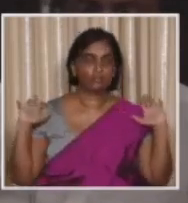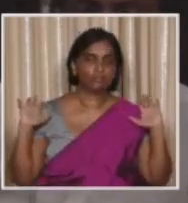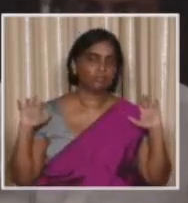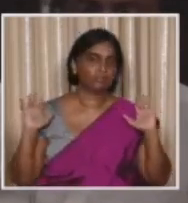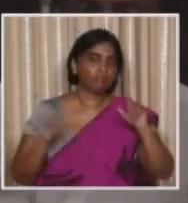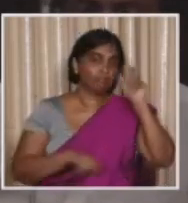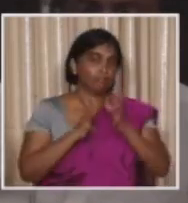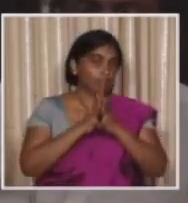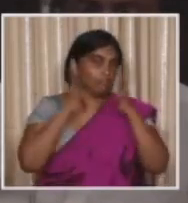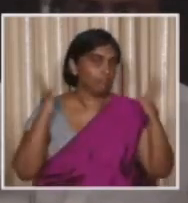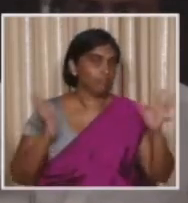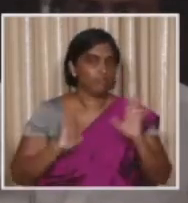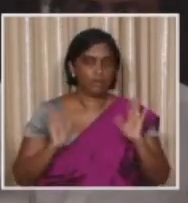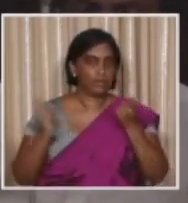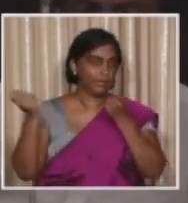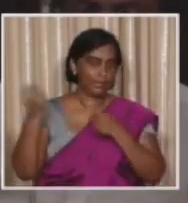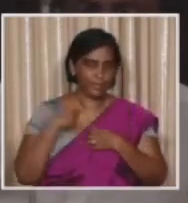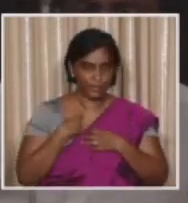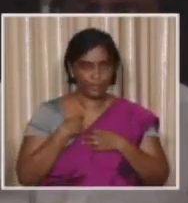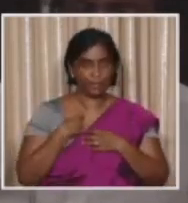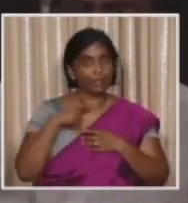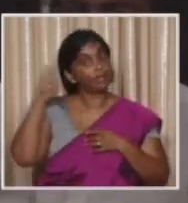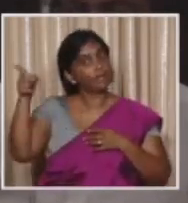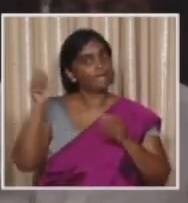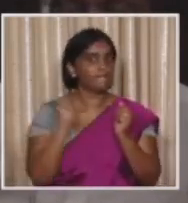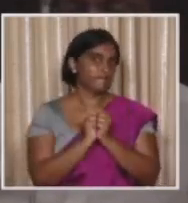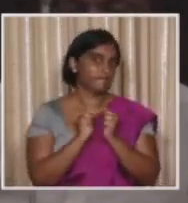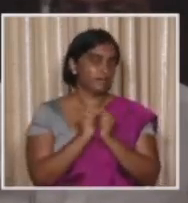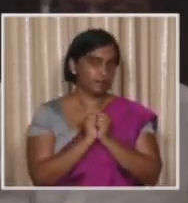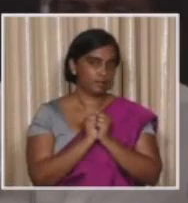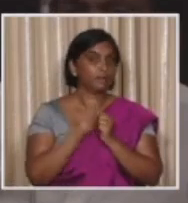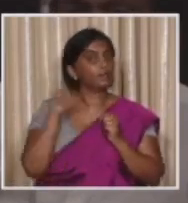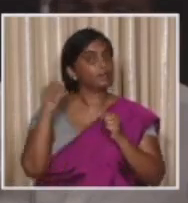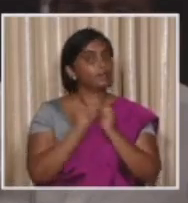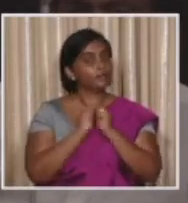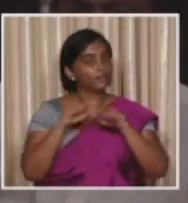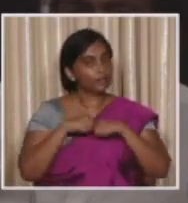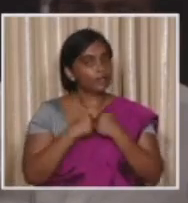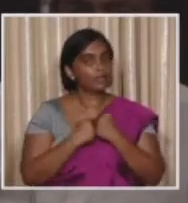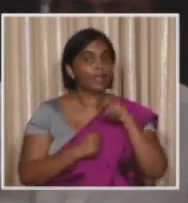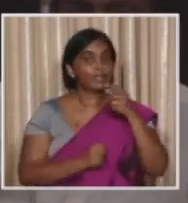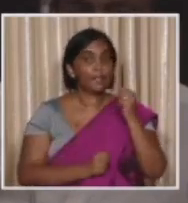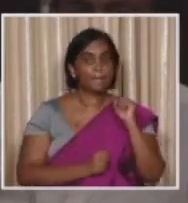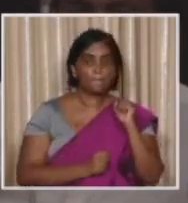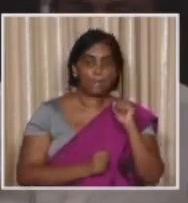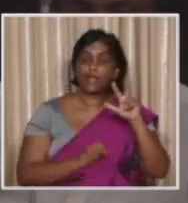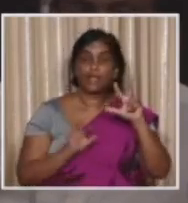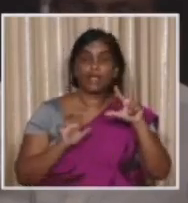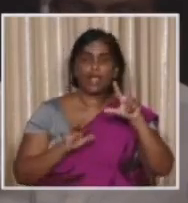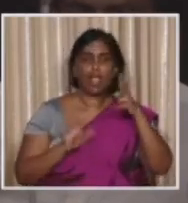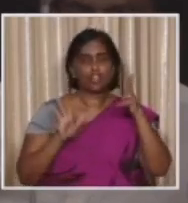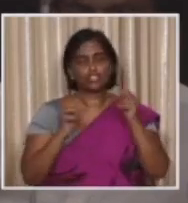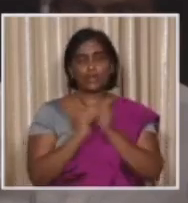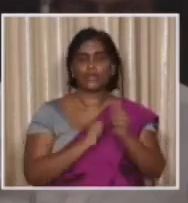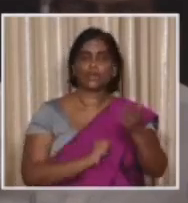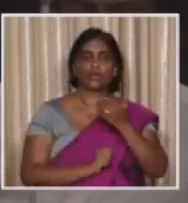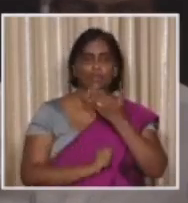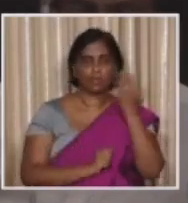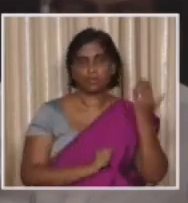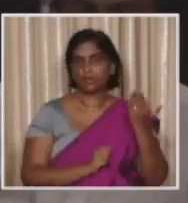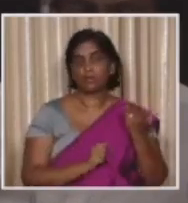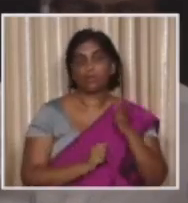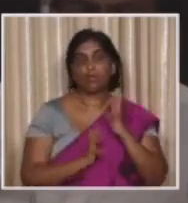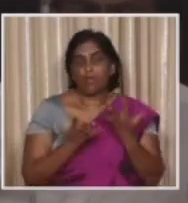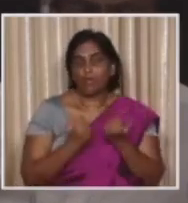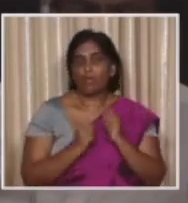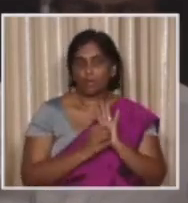කිව්වා. ඒක කිව්වා. ඒක ඔවුන්ගේ වැඩන්නේ. ඔවුන්ගේ සමාගමේ ඔවුන්ට 150කින් 80කින් කරගෙන යන්න පුළුවන් නම් ඒක තමයි